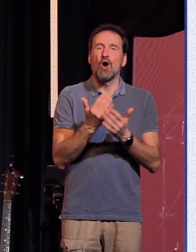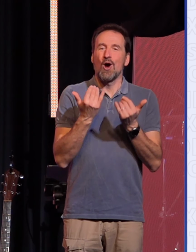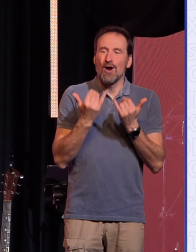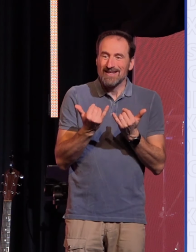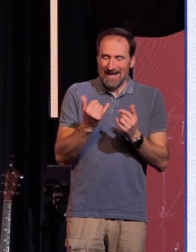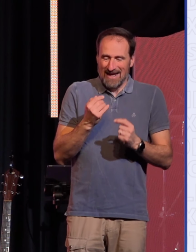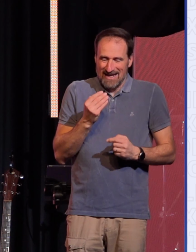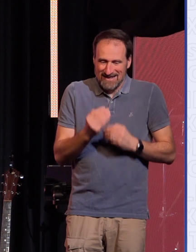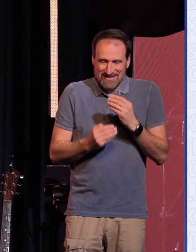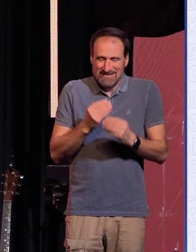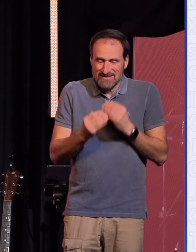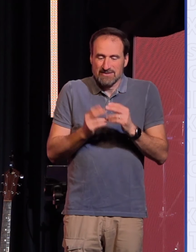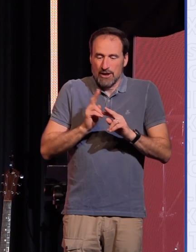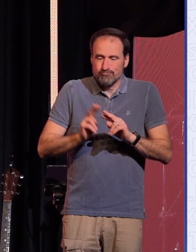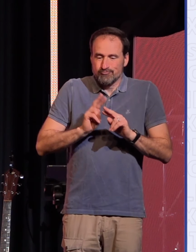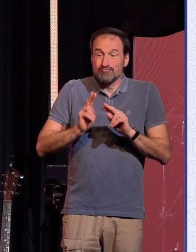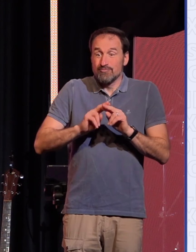sein kann.